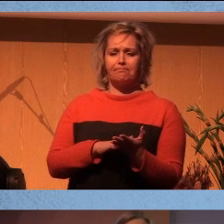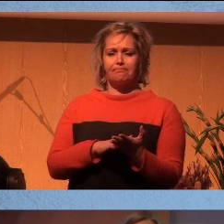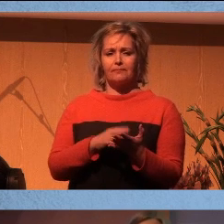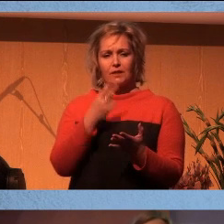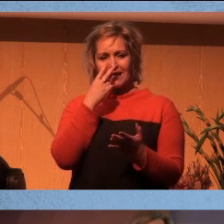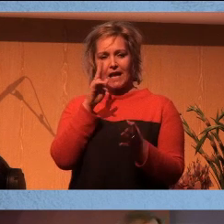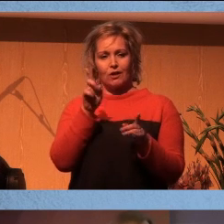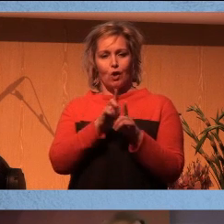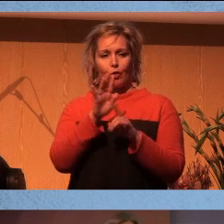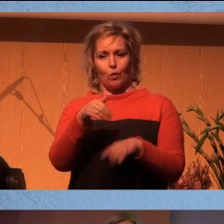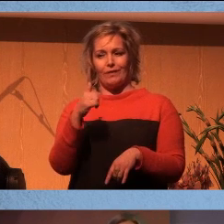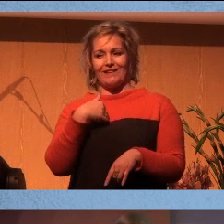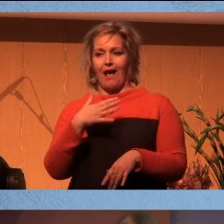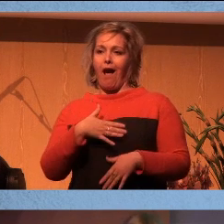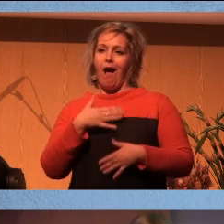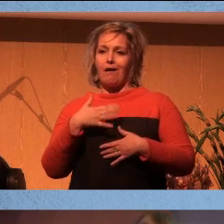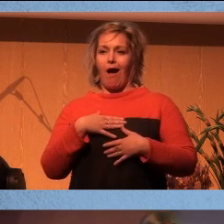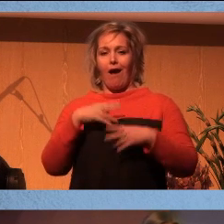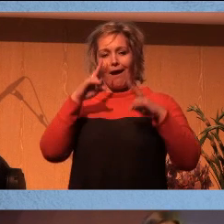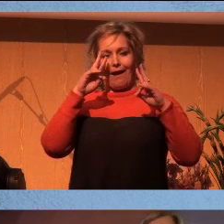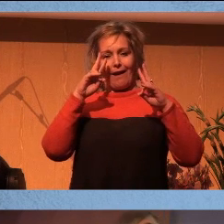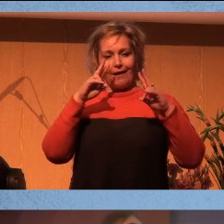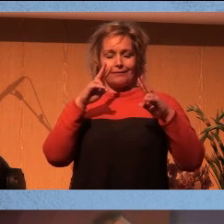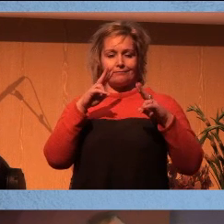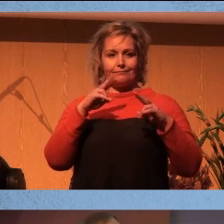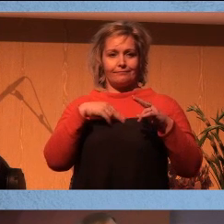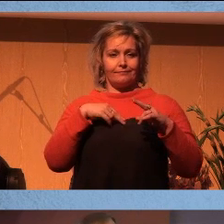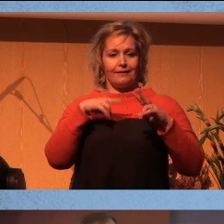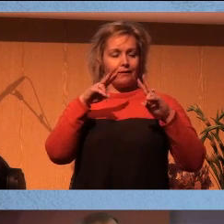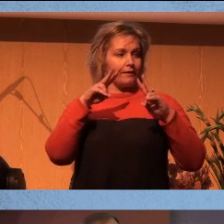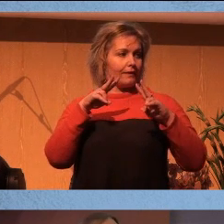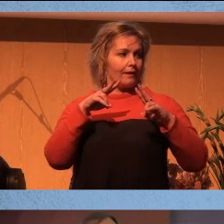ut. Jeg er forsker, så jeg er glad i bokser, selvfølgelig.